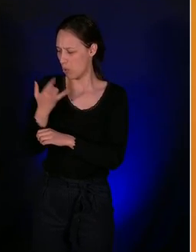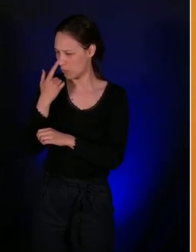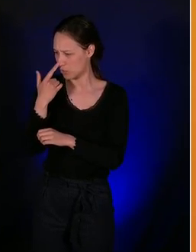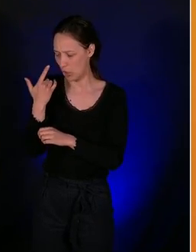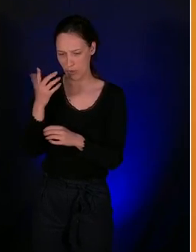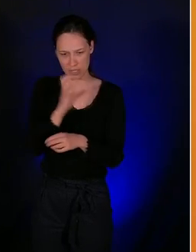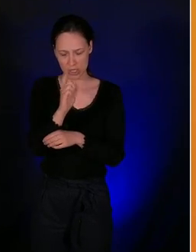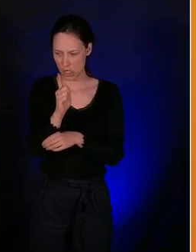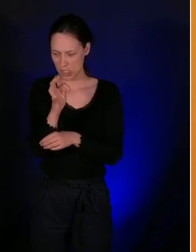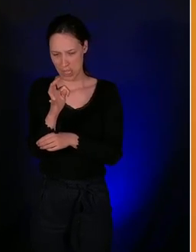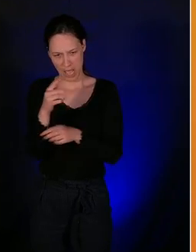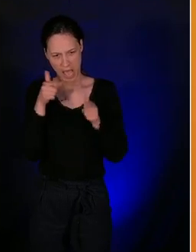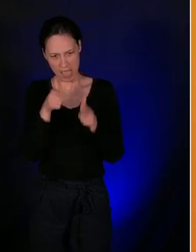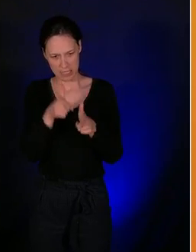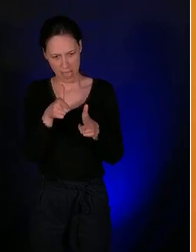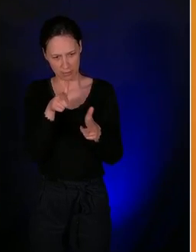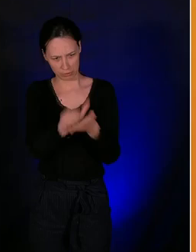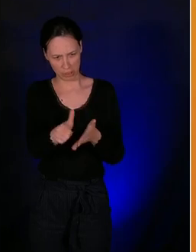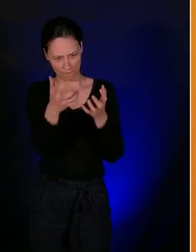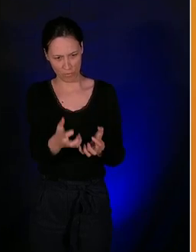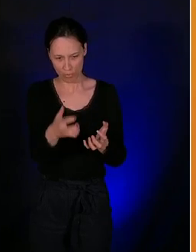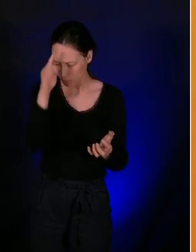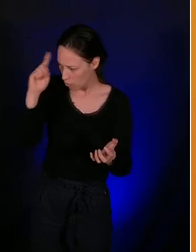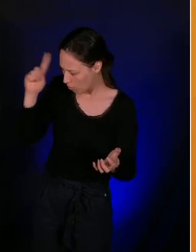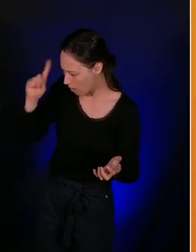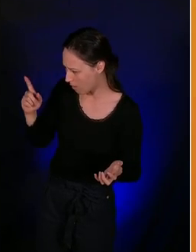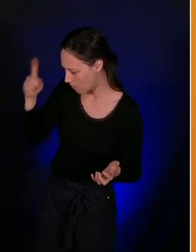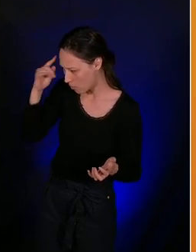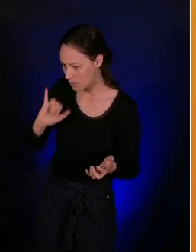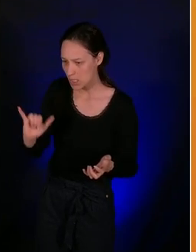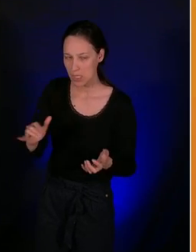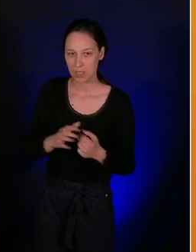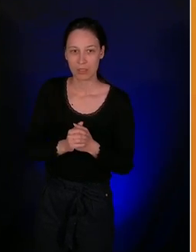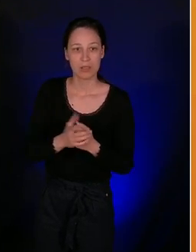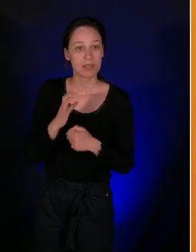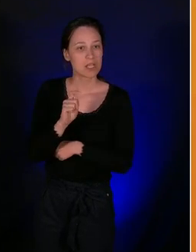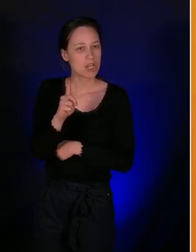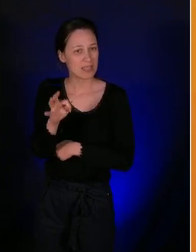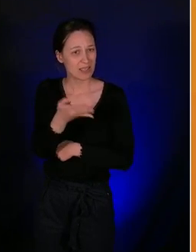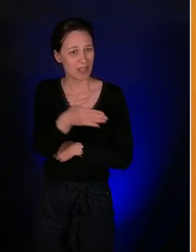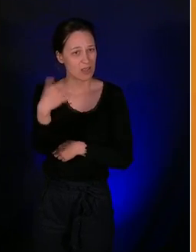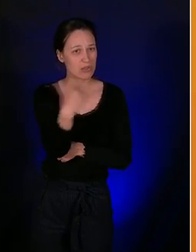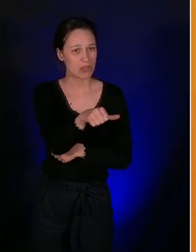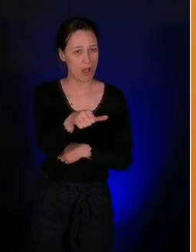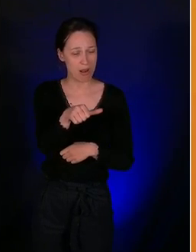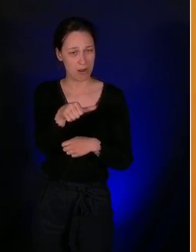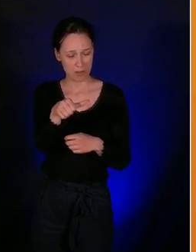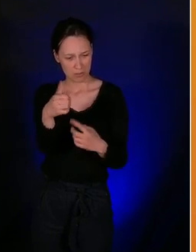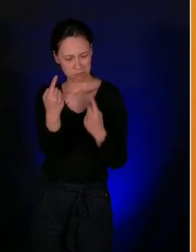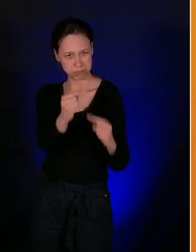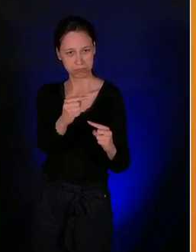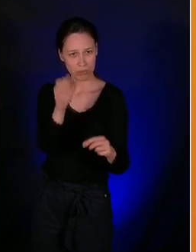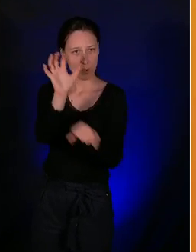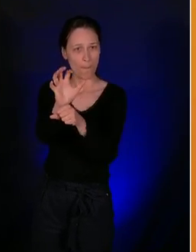fracasser notre CGT. Pourquoi ? Pour qui ? La CGT est le seul rempart pour les travailleurs contre la